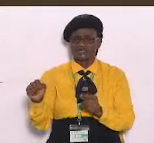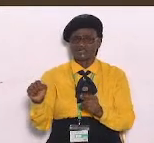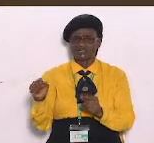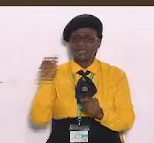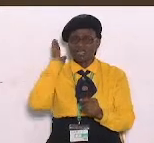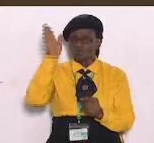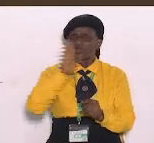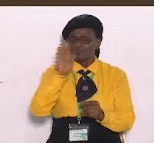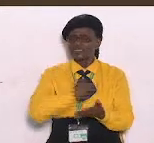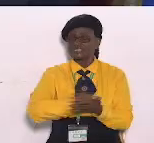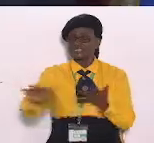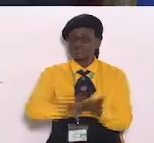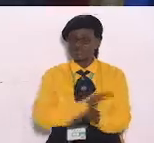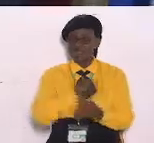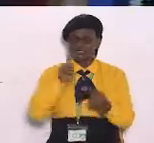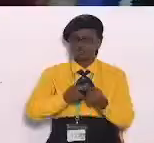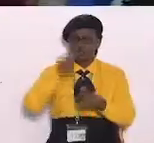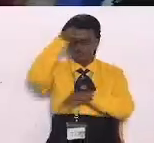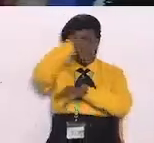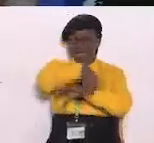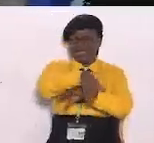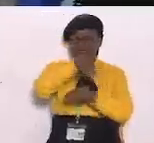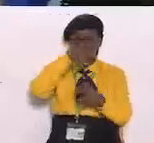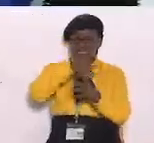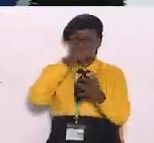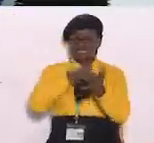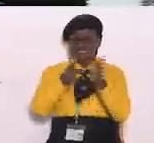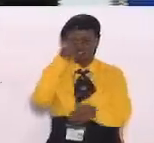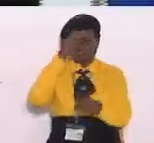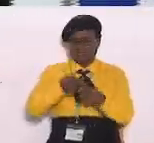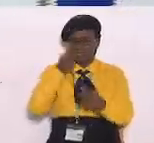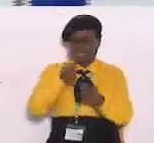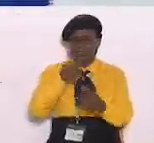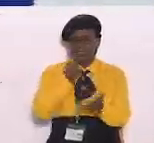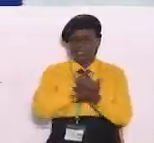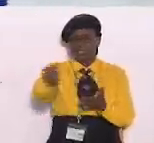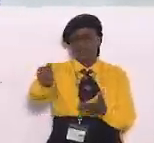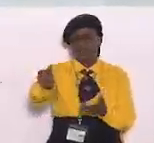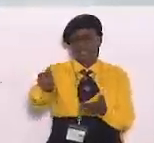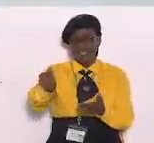ressources sera détruit cette nuit AMEN